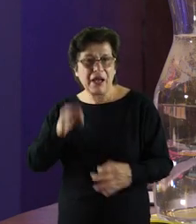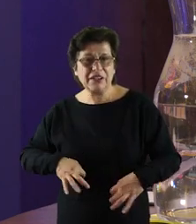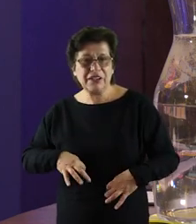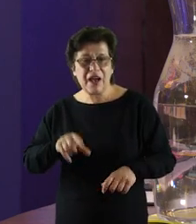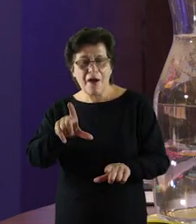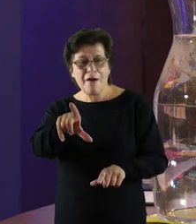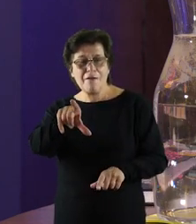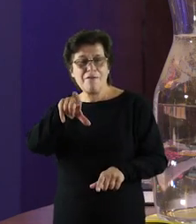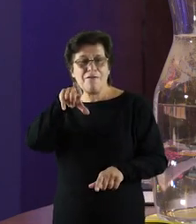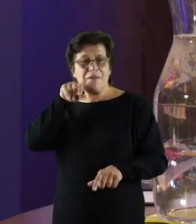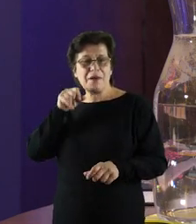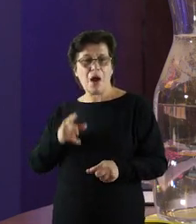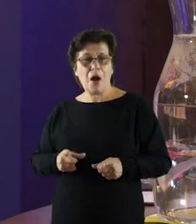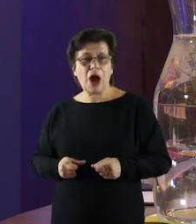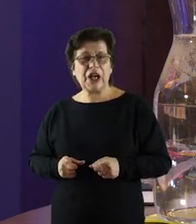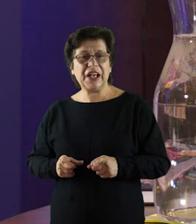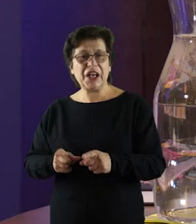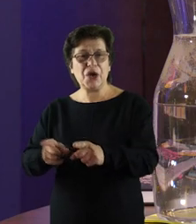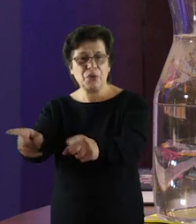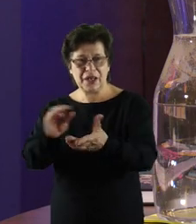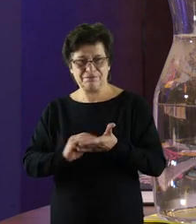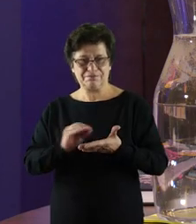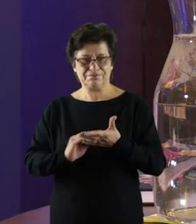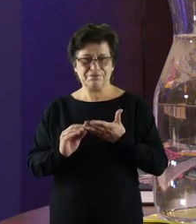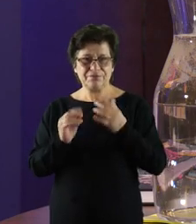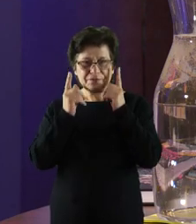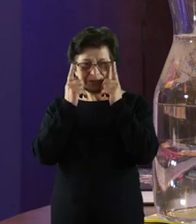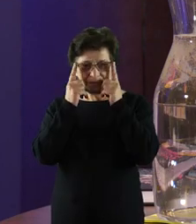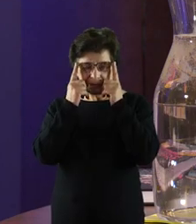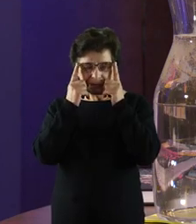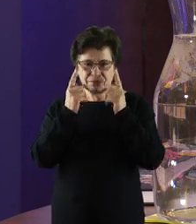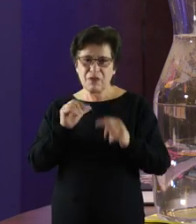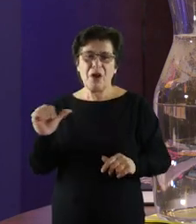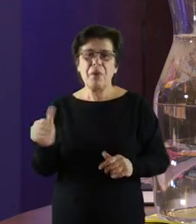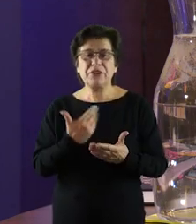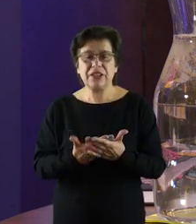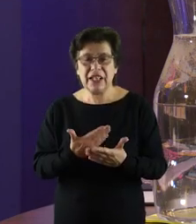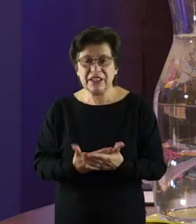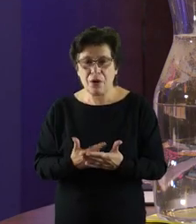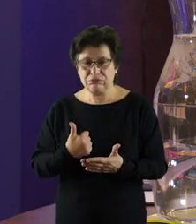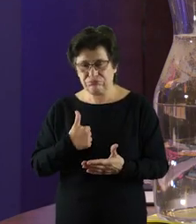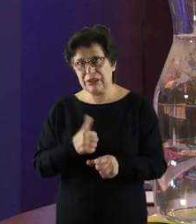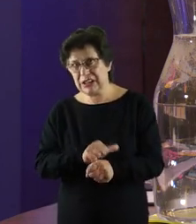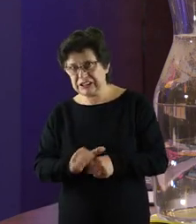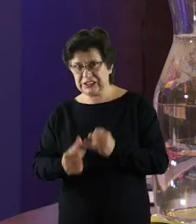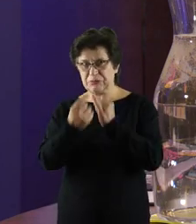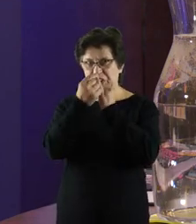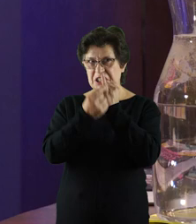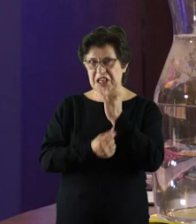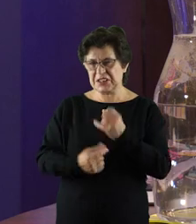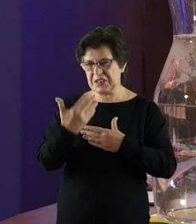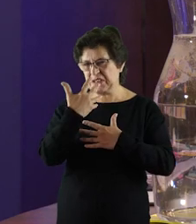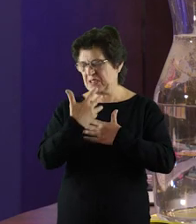dobrze pamiętam? Nie. Janek. No właśnie, dziękuję. Po pierwsze dlatego, że jestem cieniasem z matmy i